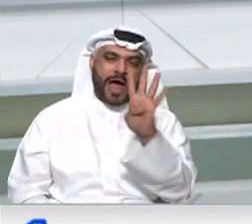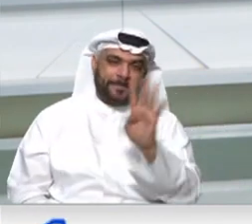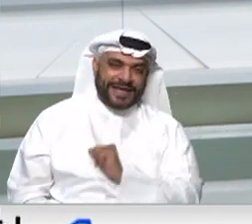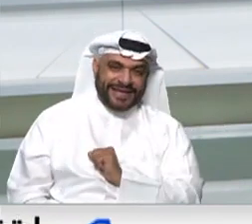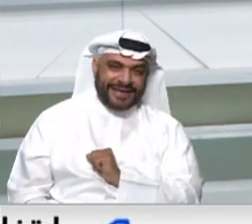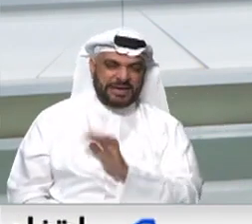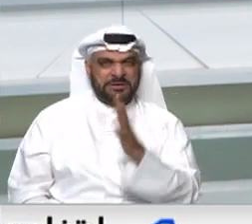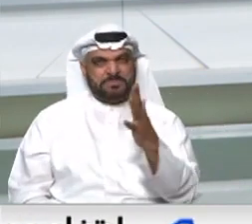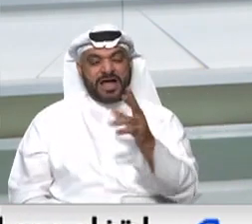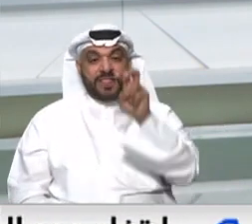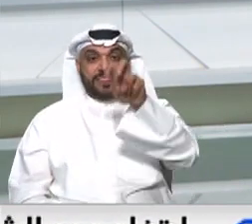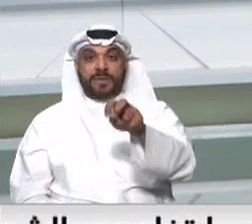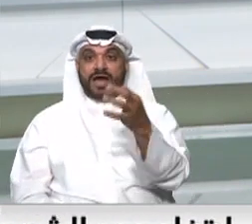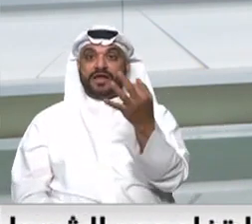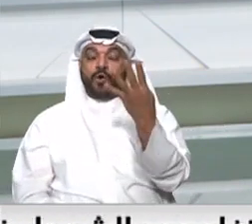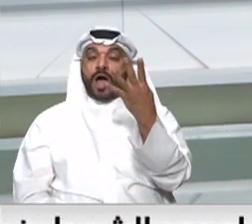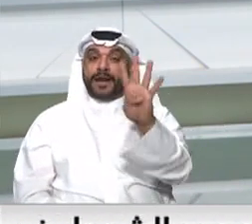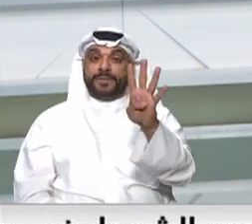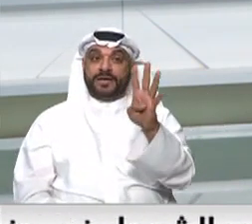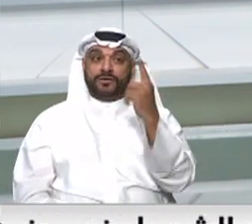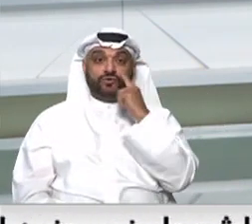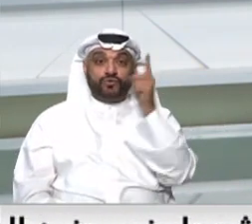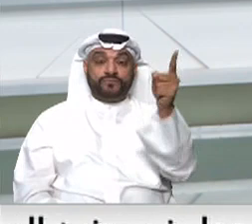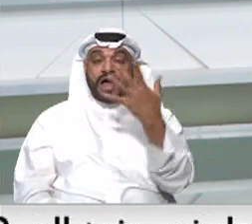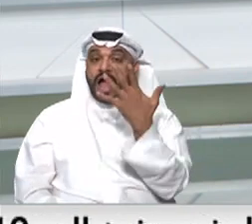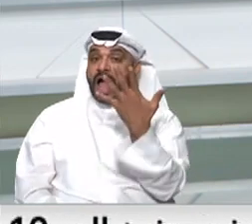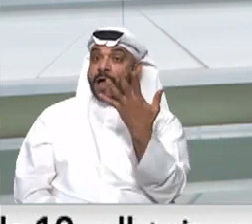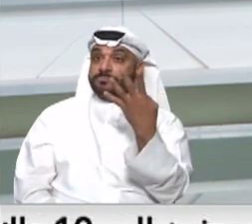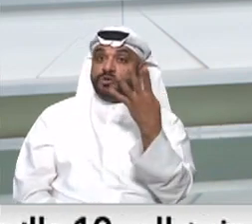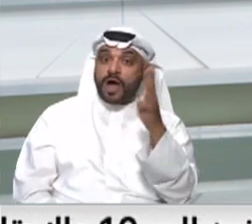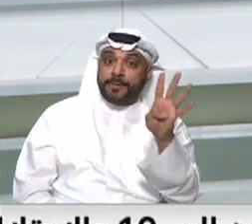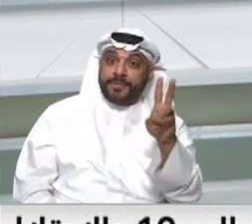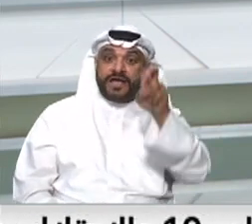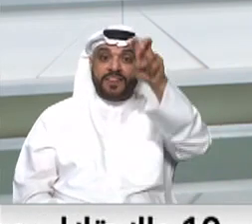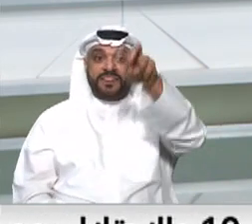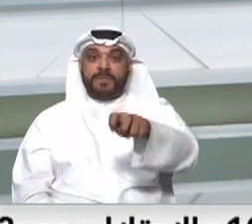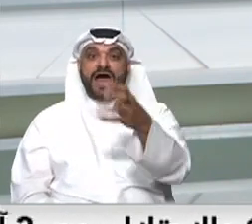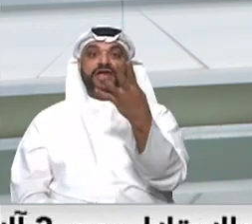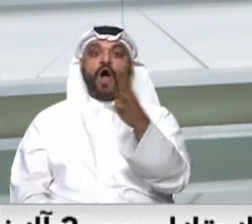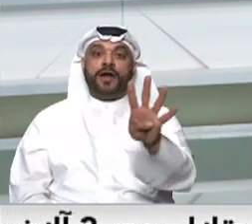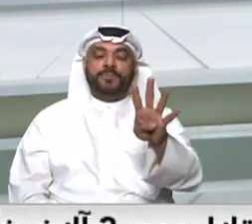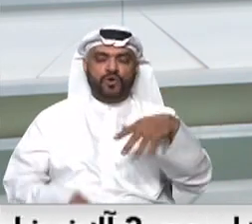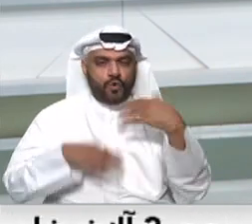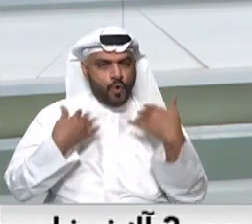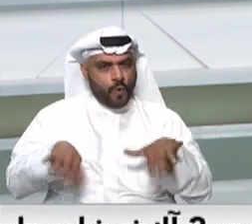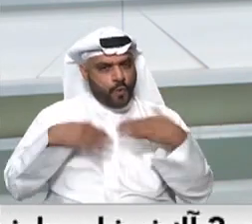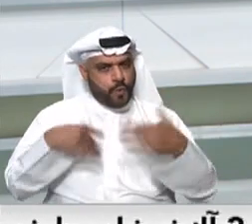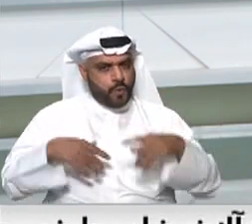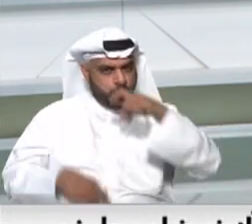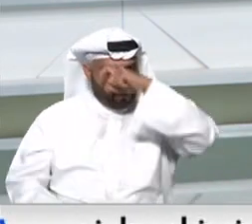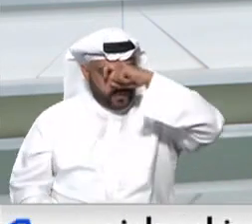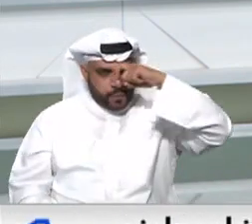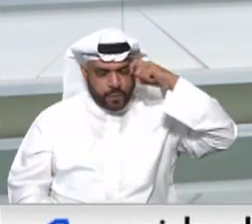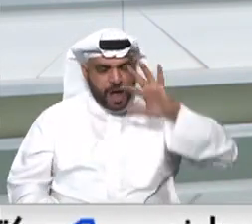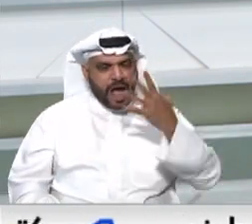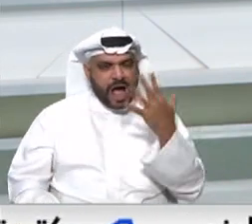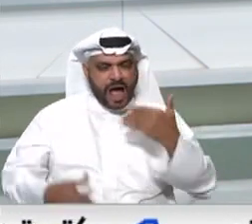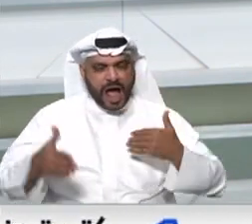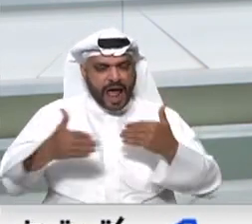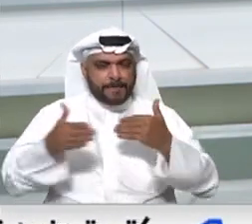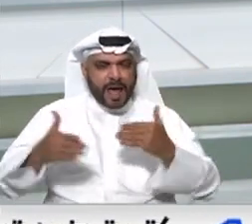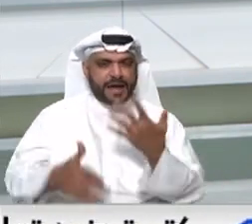درجات الحراره باكر تتراوح ما بين الخمسه واربعين الى 48 درجه مئويه في اغلب المناطق باستثناء المناطق